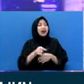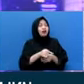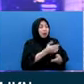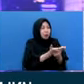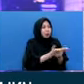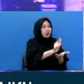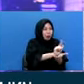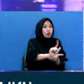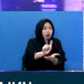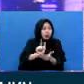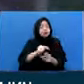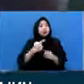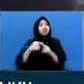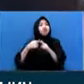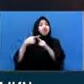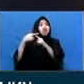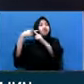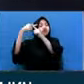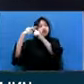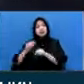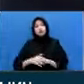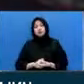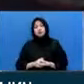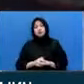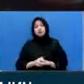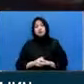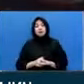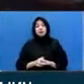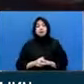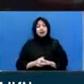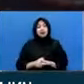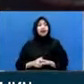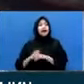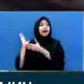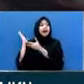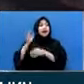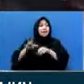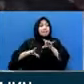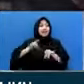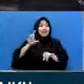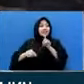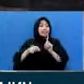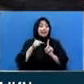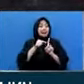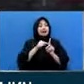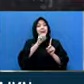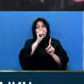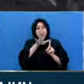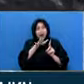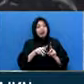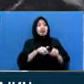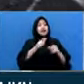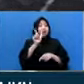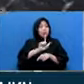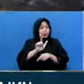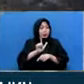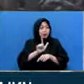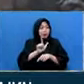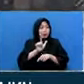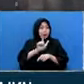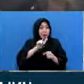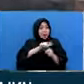ibukota Nusantara menurut manajer operasional salah satu rental mobil di kota balipapan hampir 90% mobil telah